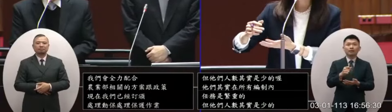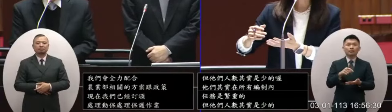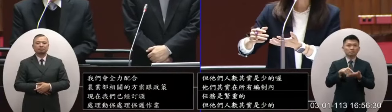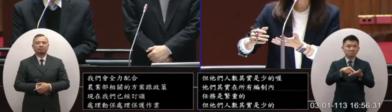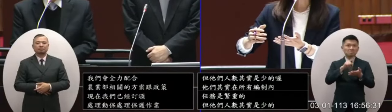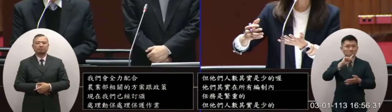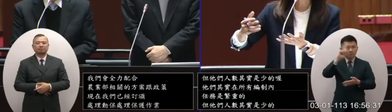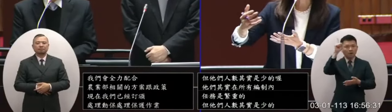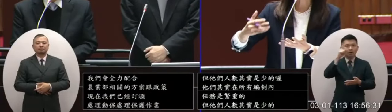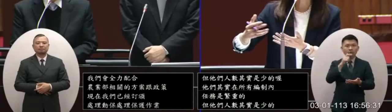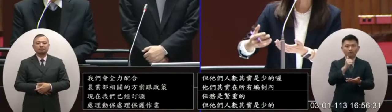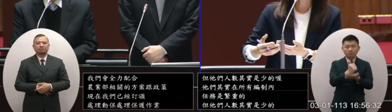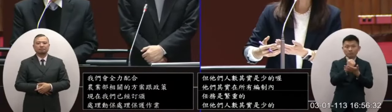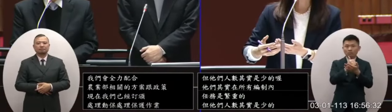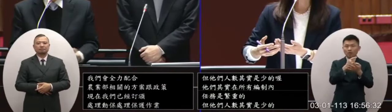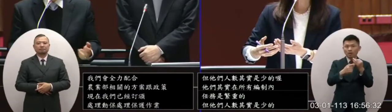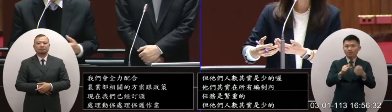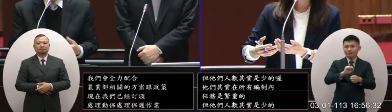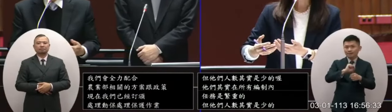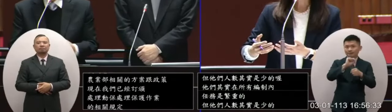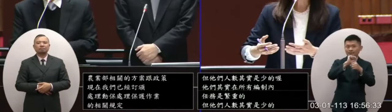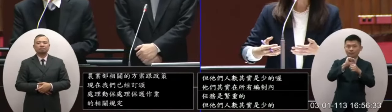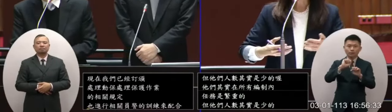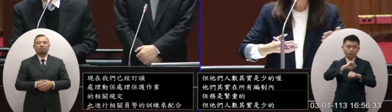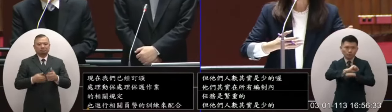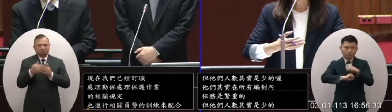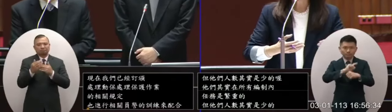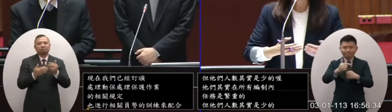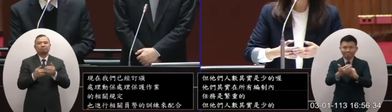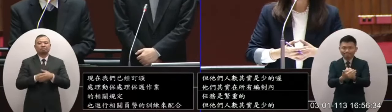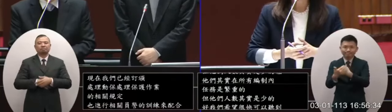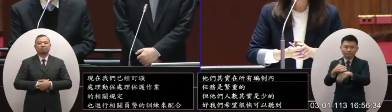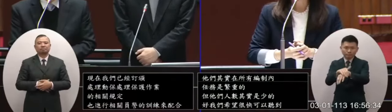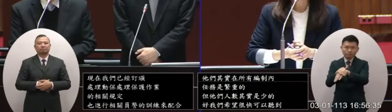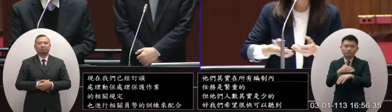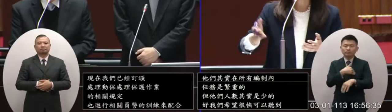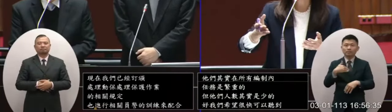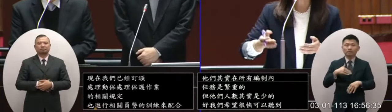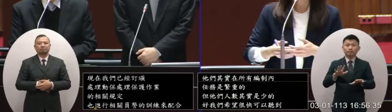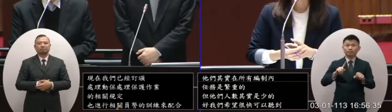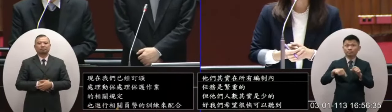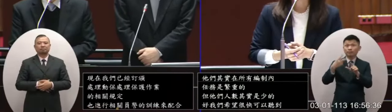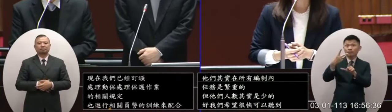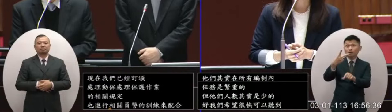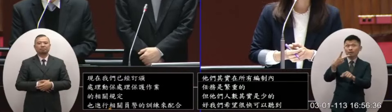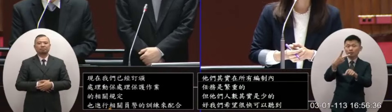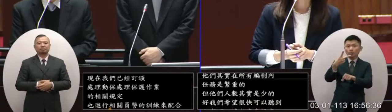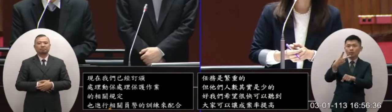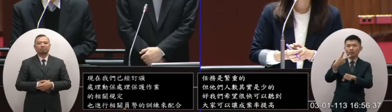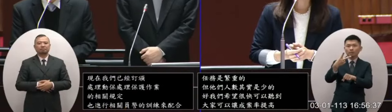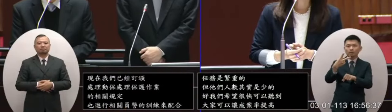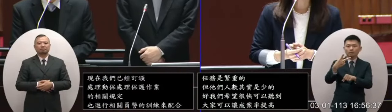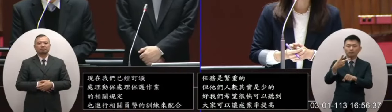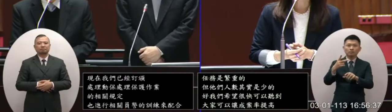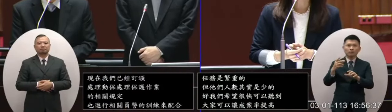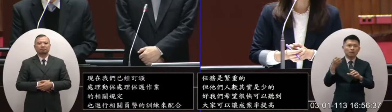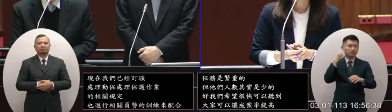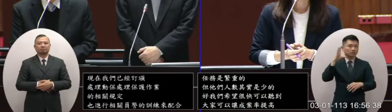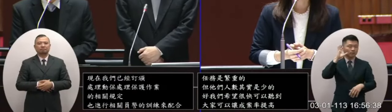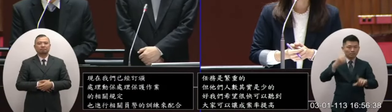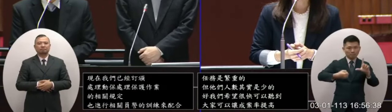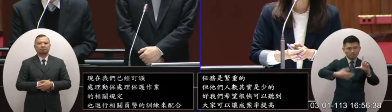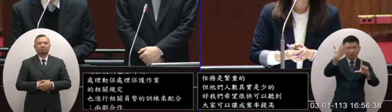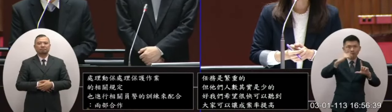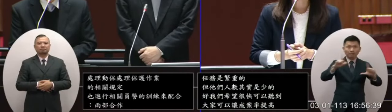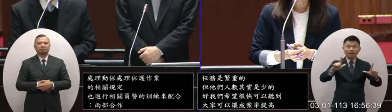高，然后真的能够救援更多的动物。因为其实在2月份的时候，我不知道，我想很大的一个新闻啦，就